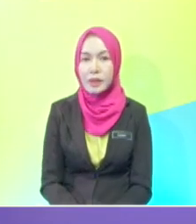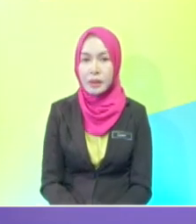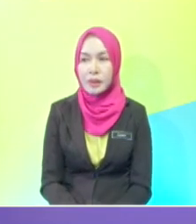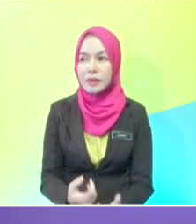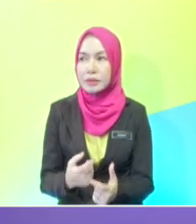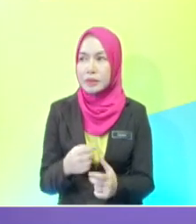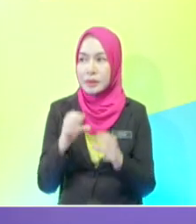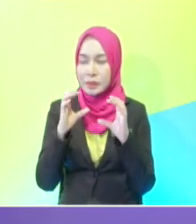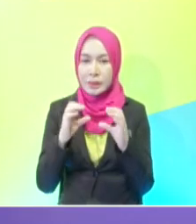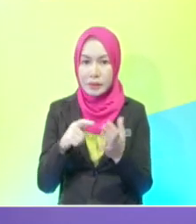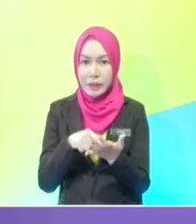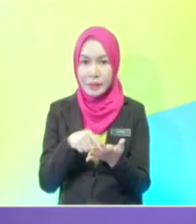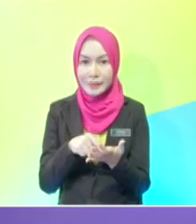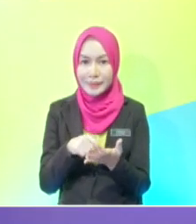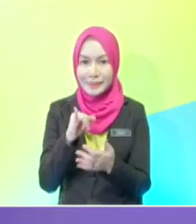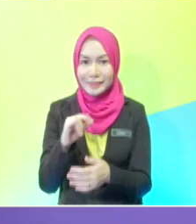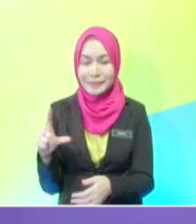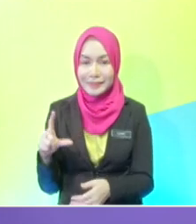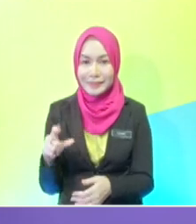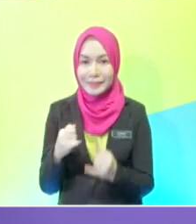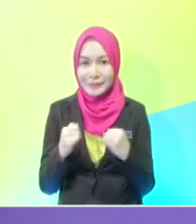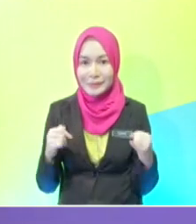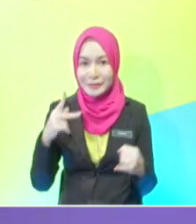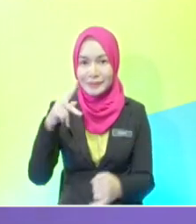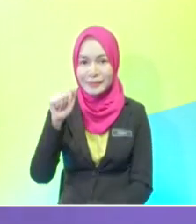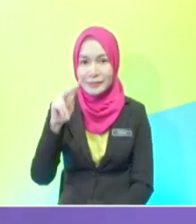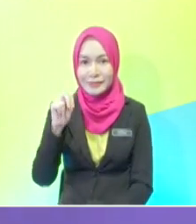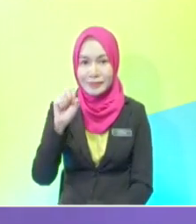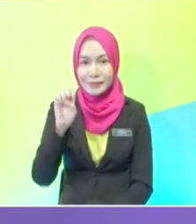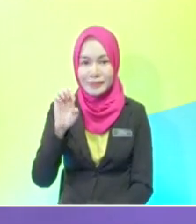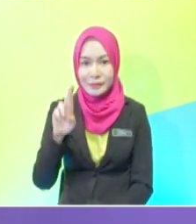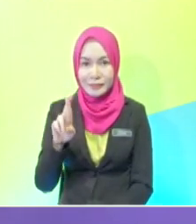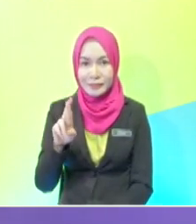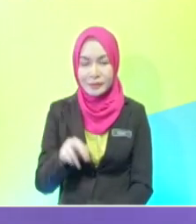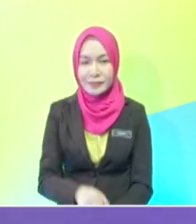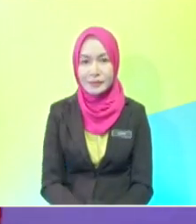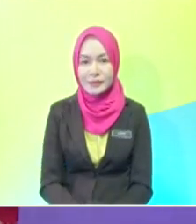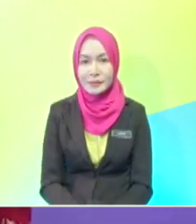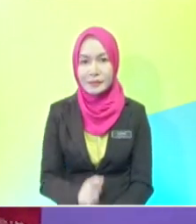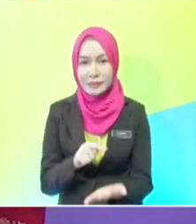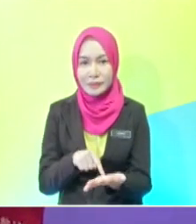dan juga beberapa jenis Cancer Oke selain daripada terapi gen